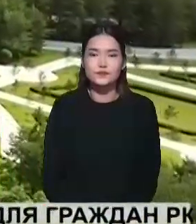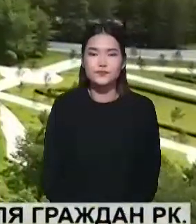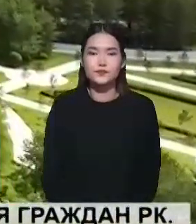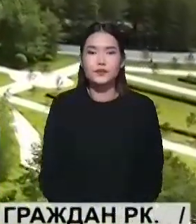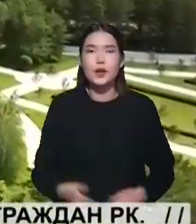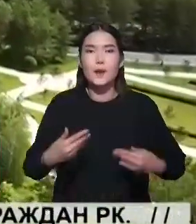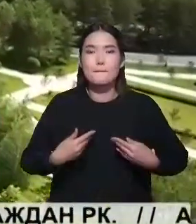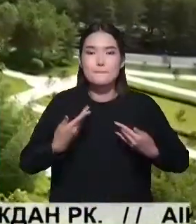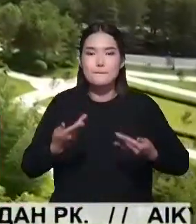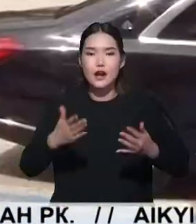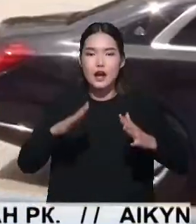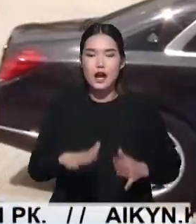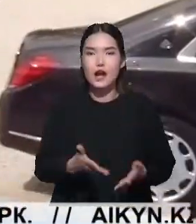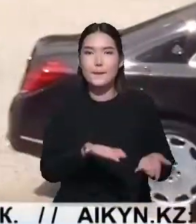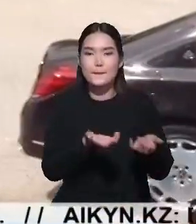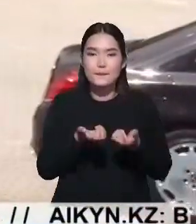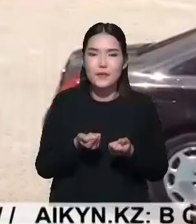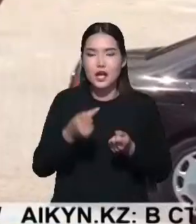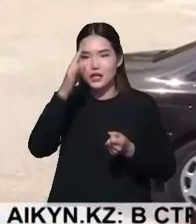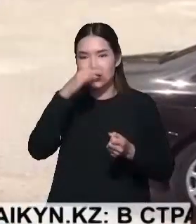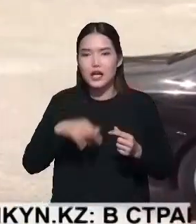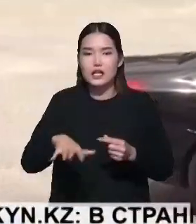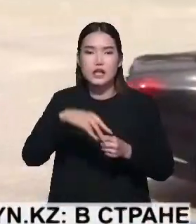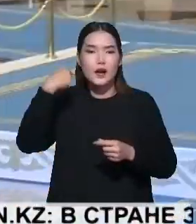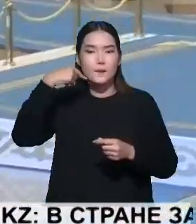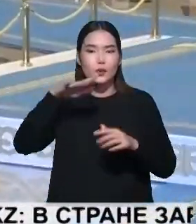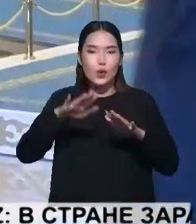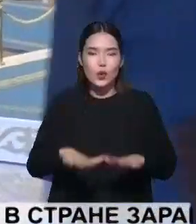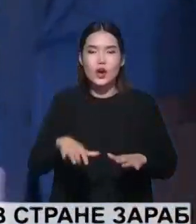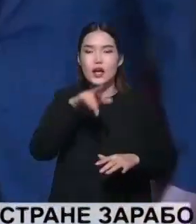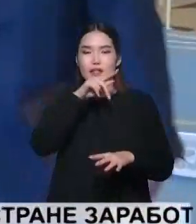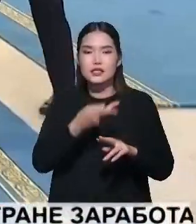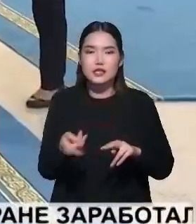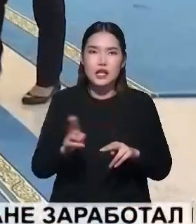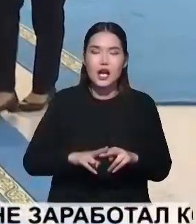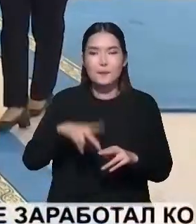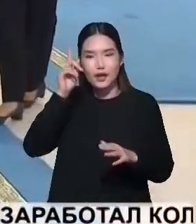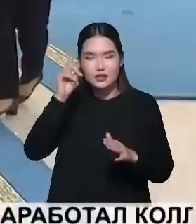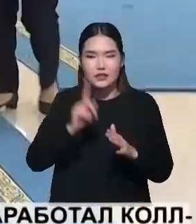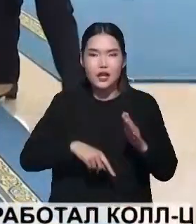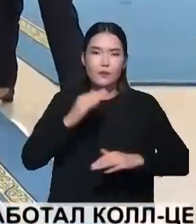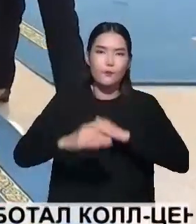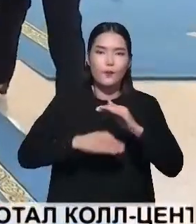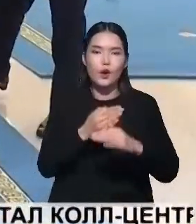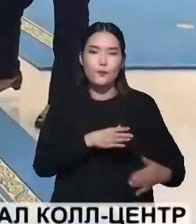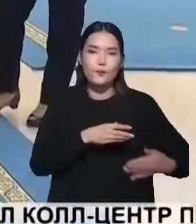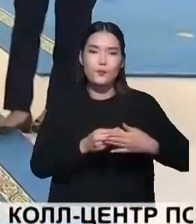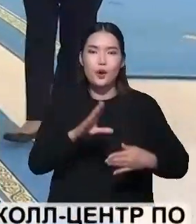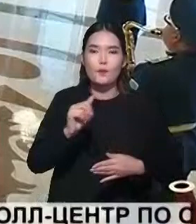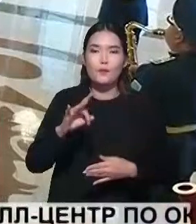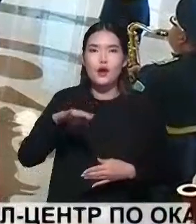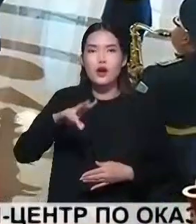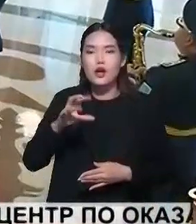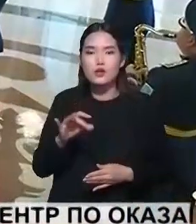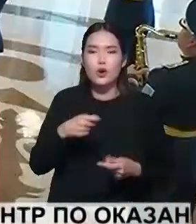Приветствуя коллегу на гостеприимной казахской земле, Касым-Жомарт Токаев подчеркнул, что Корея – это надежный стратегический партнер. Объем двустороннего